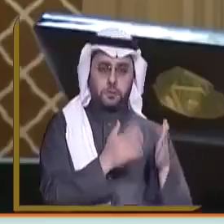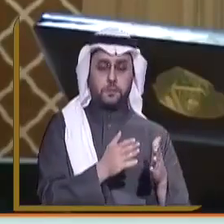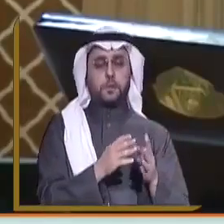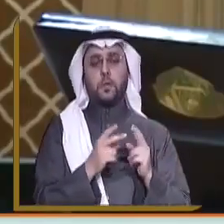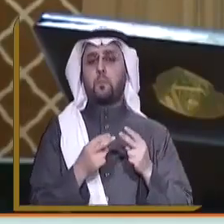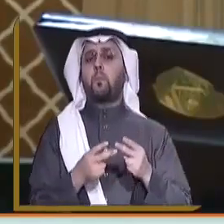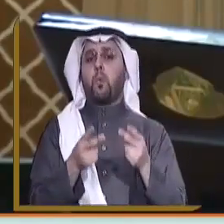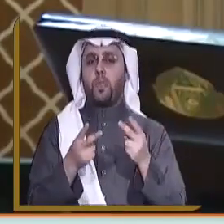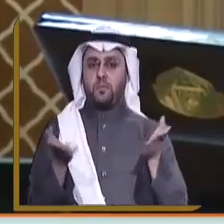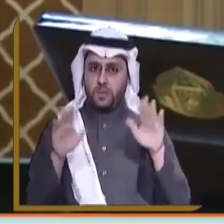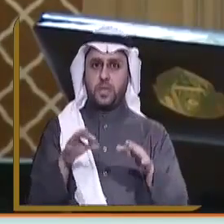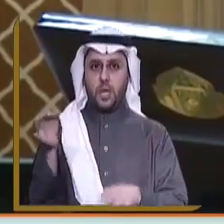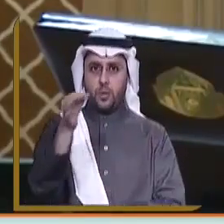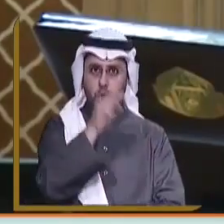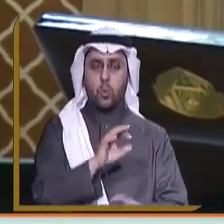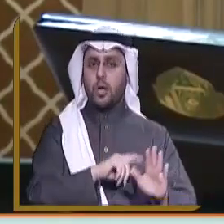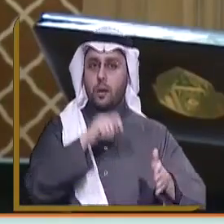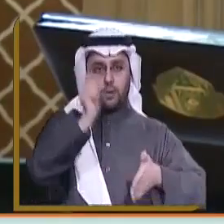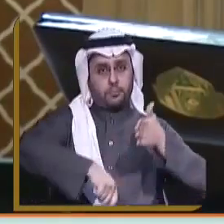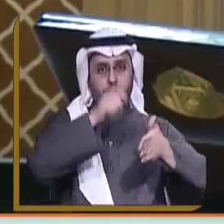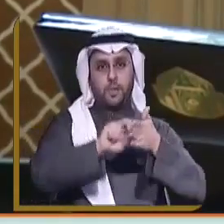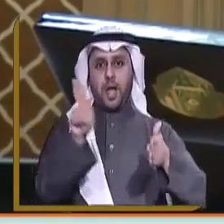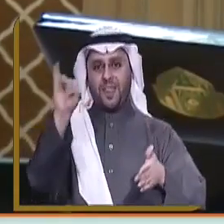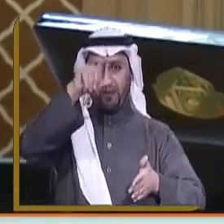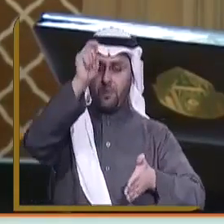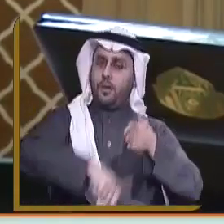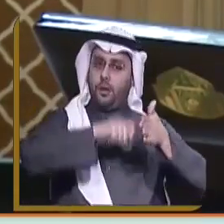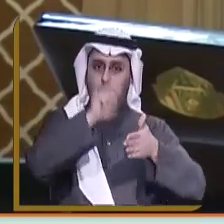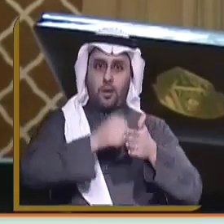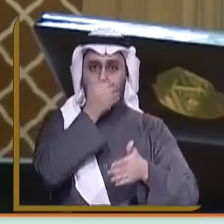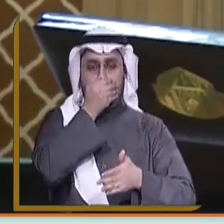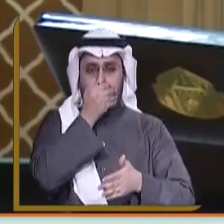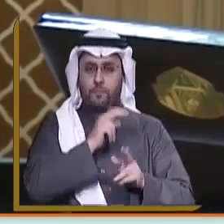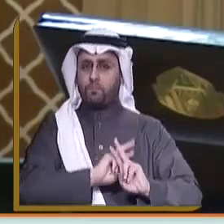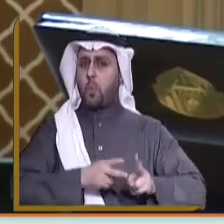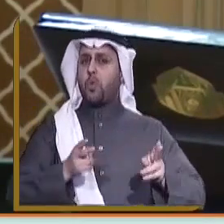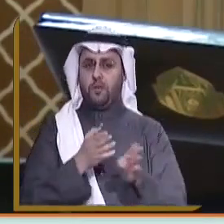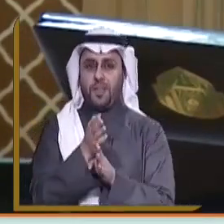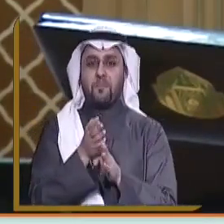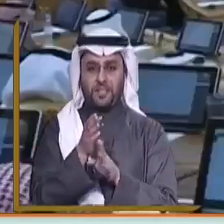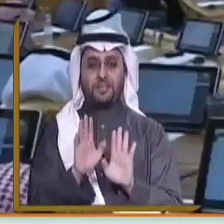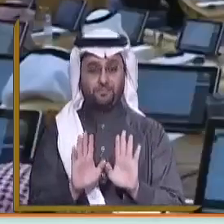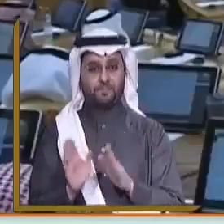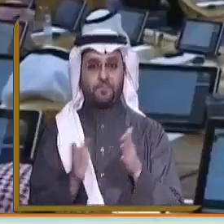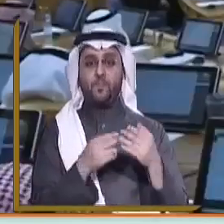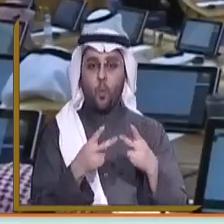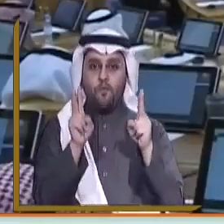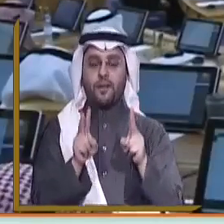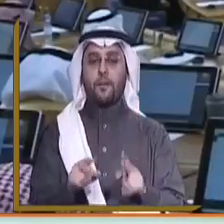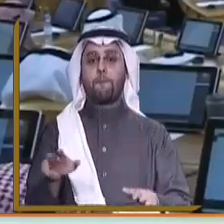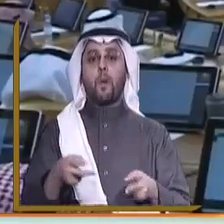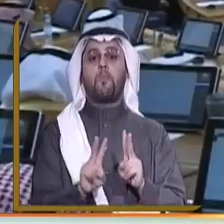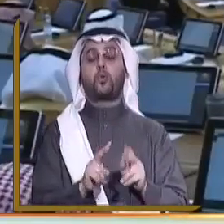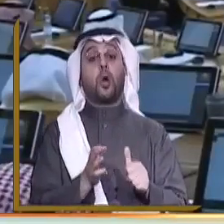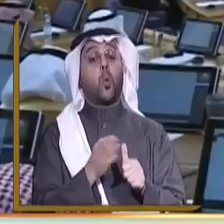وعدد من الدول الشقيقه والصديقه والتي تتعلق بعدد من المجالات حيث وافق المجلس على مشروع